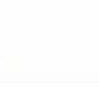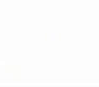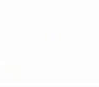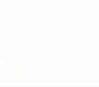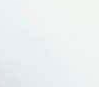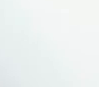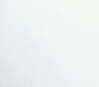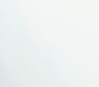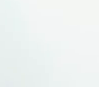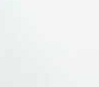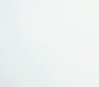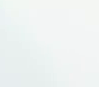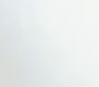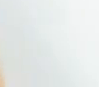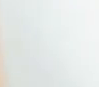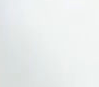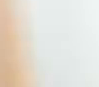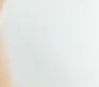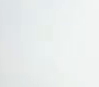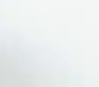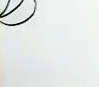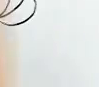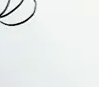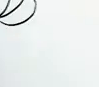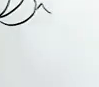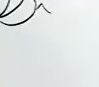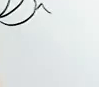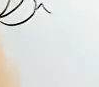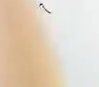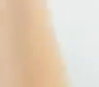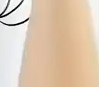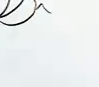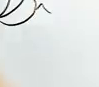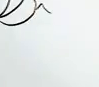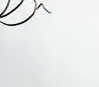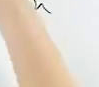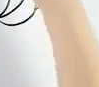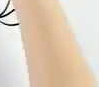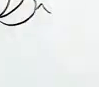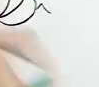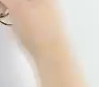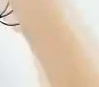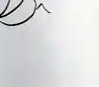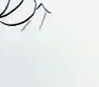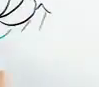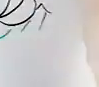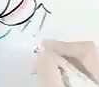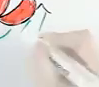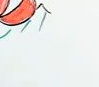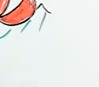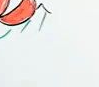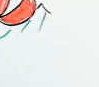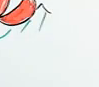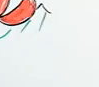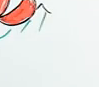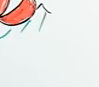olish vaqti. Uy vazifasini qilib bo'lgandan so'ng bolaga toza havoda sayr qilish juda foydali. Piyoda sayr qilish bolani biroz chalg'itadi